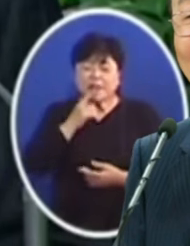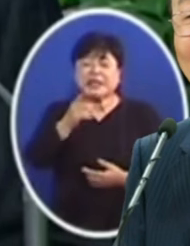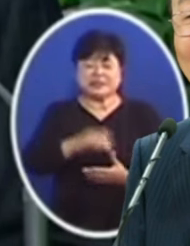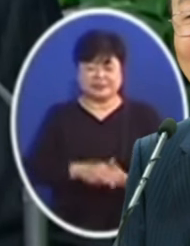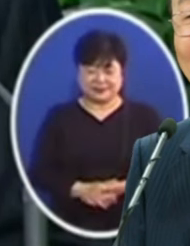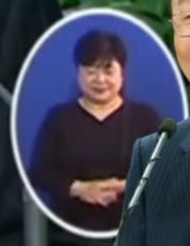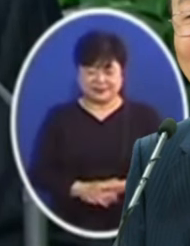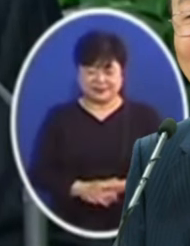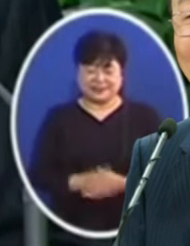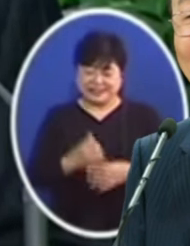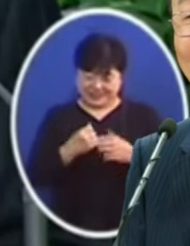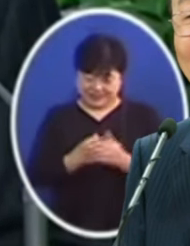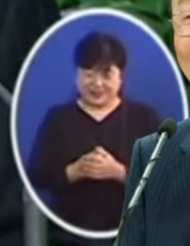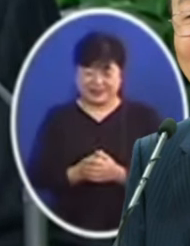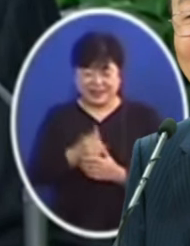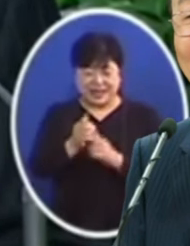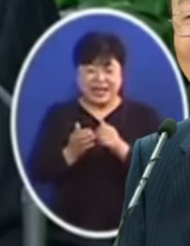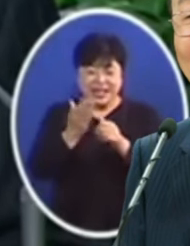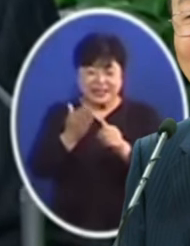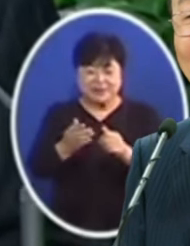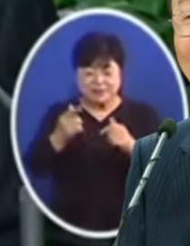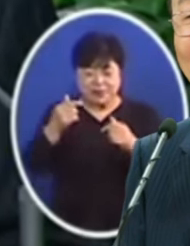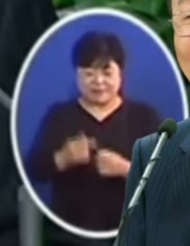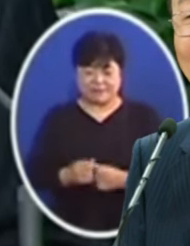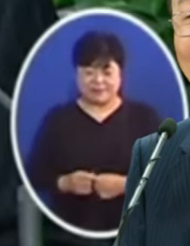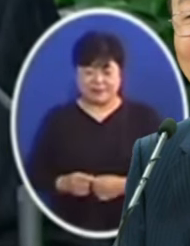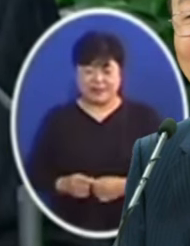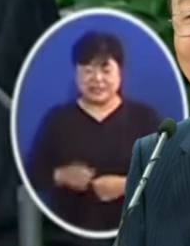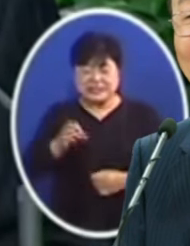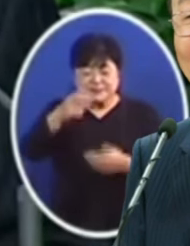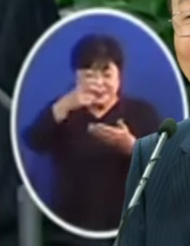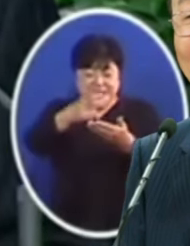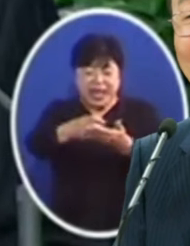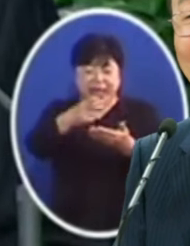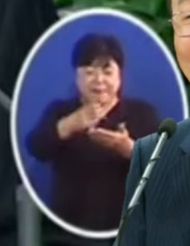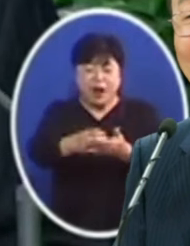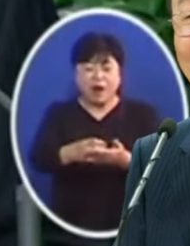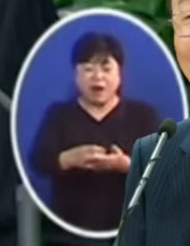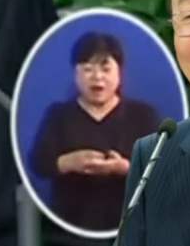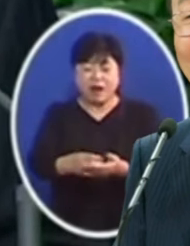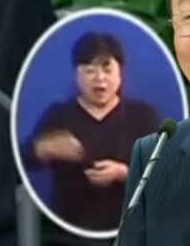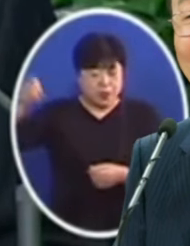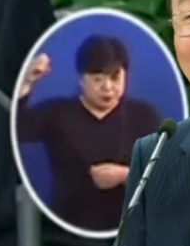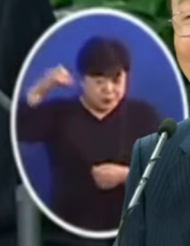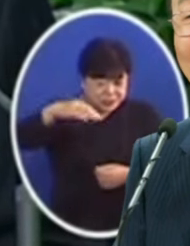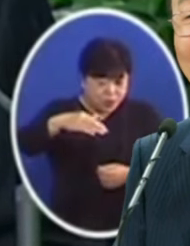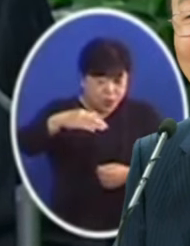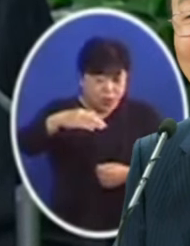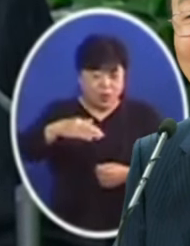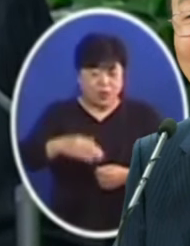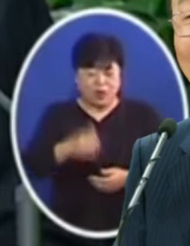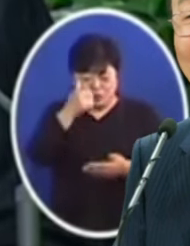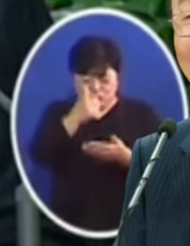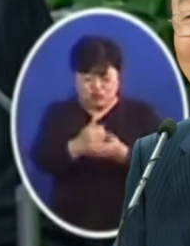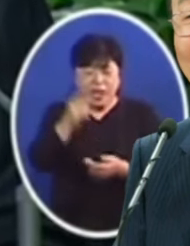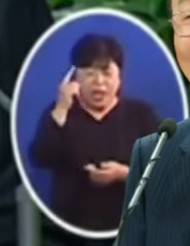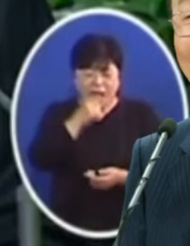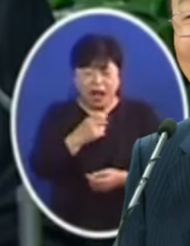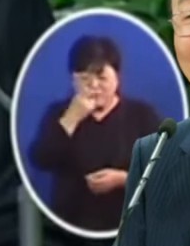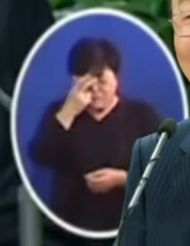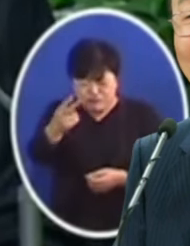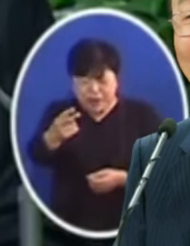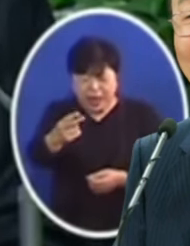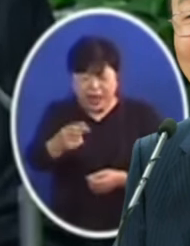것입니다. 그러므로 하나님의 확대경인 십계명을 마음속에 비춰보면 죄악과 부패로 채워진